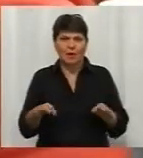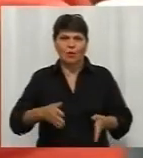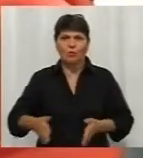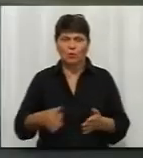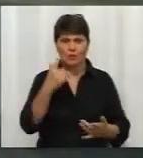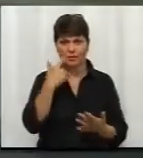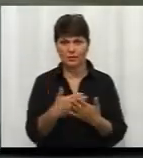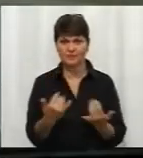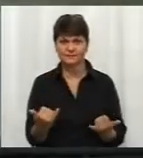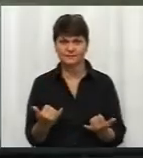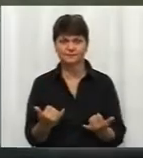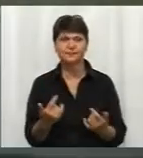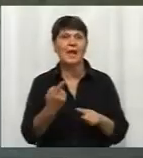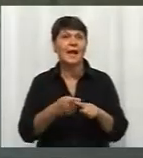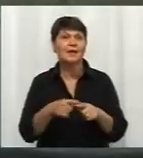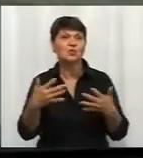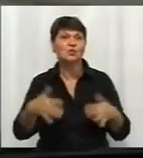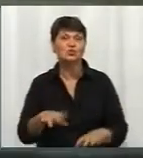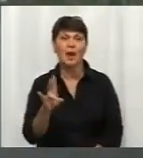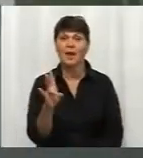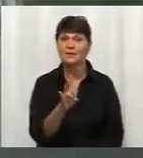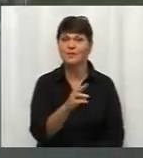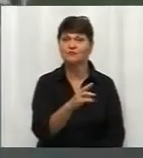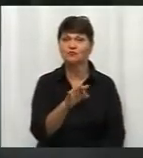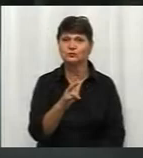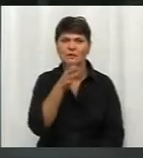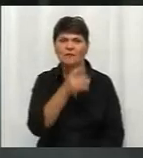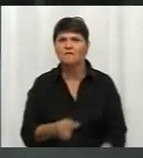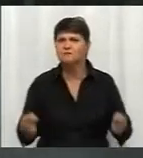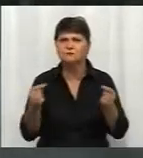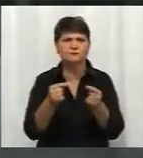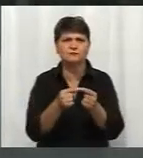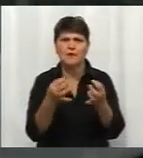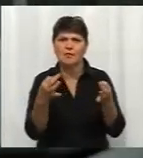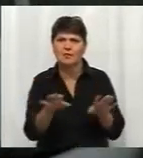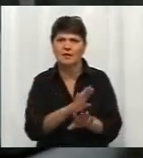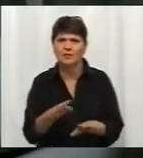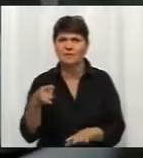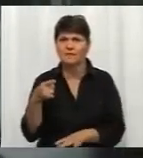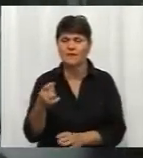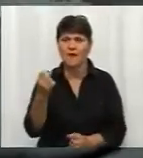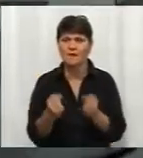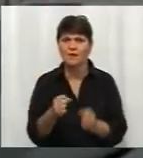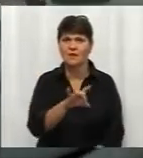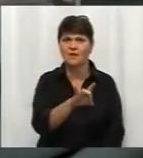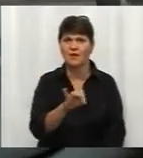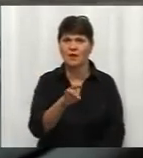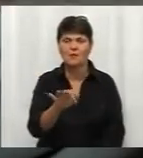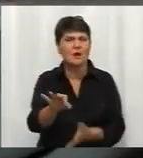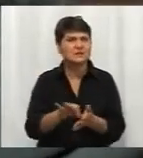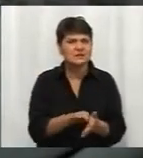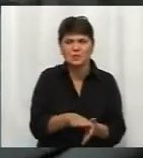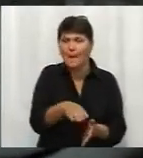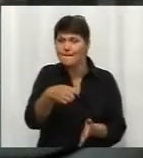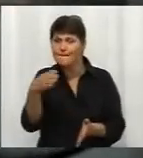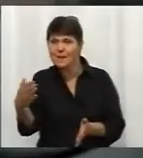як зараз. А це вже не Мирівське шосе. Тут вчасно не надав перевагу швидкій водій Рено. За те, що не відразу перелаштувався у правий